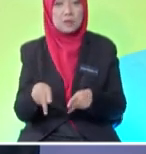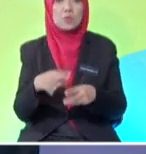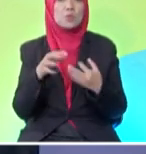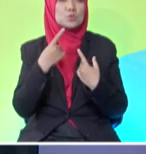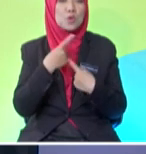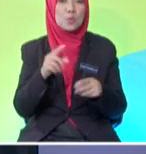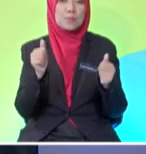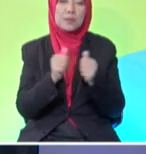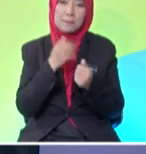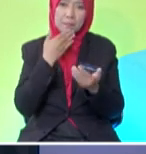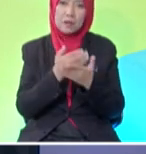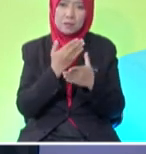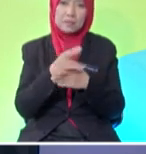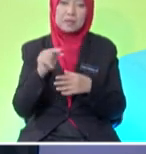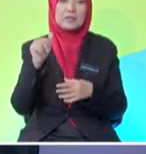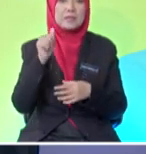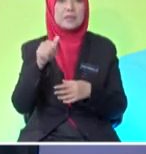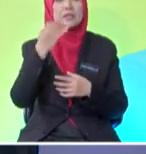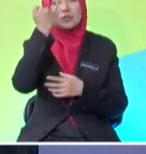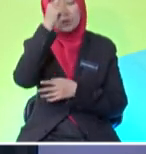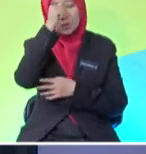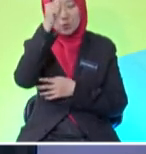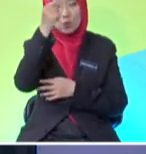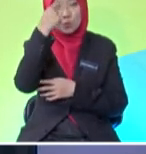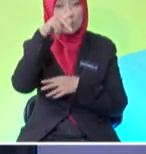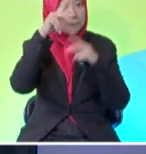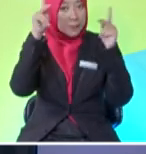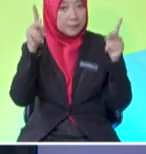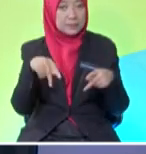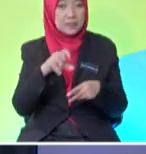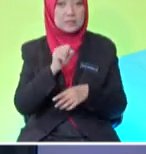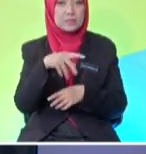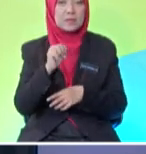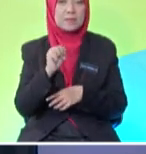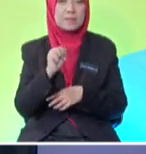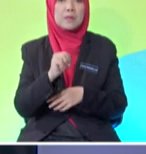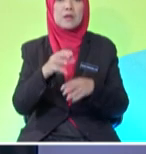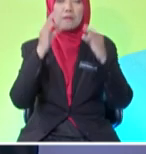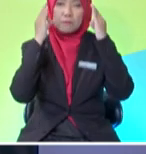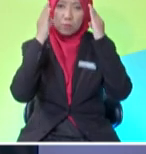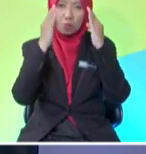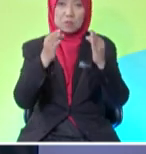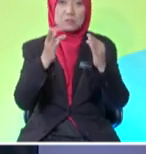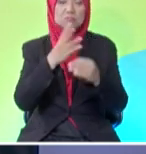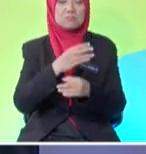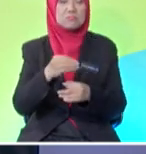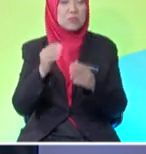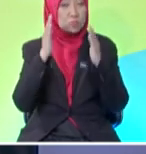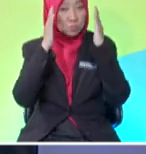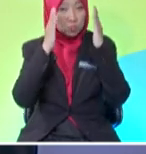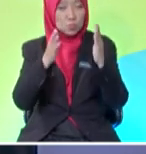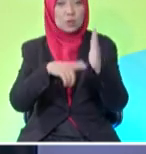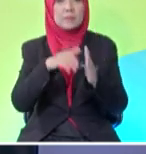baik bahagian ini Oke jadi Insyaallah untuk pemeriksa sph datang oke karena fokus dan tumpukan lebih baik pada